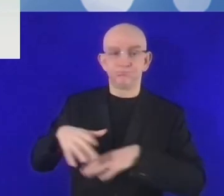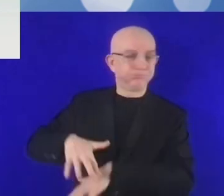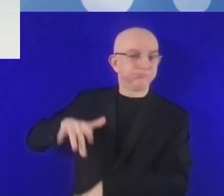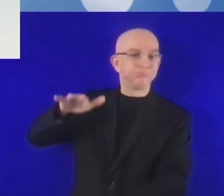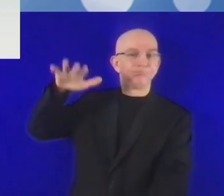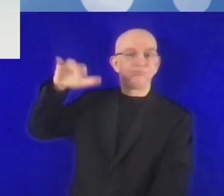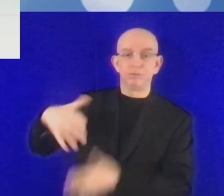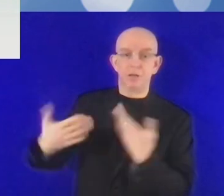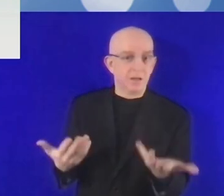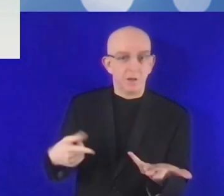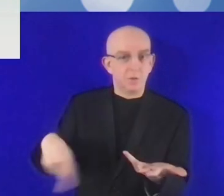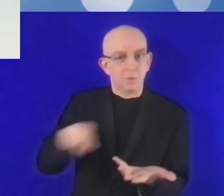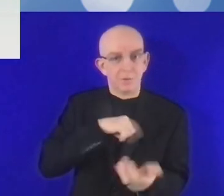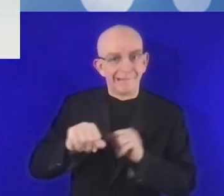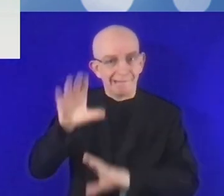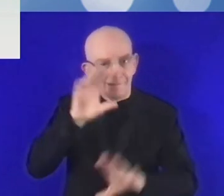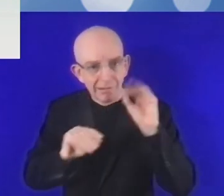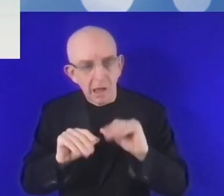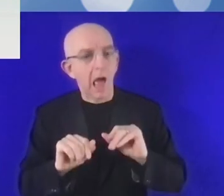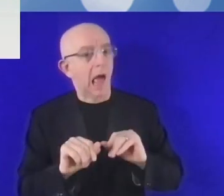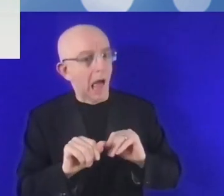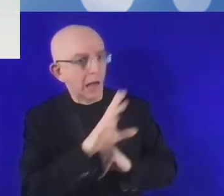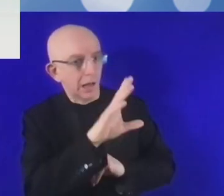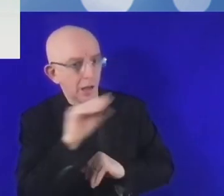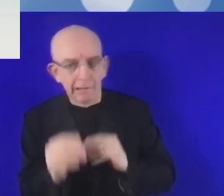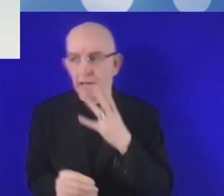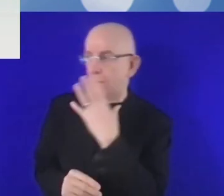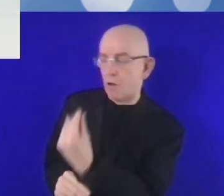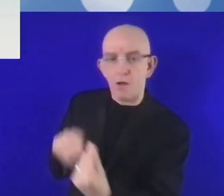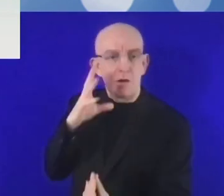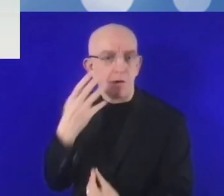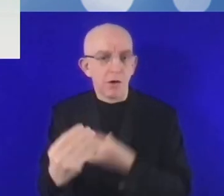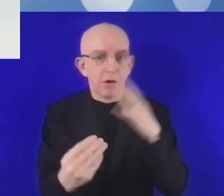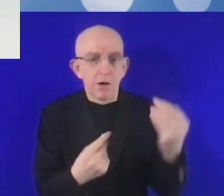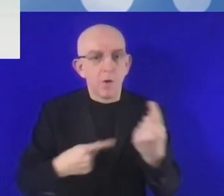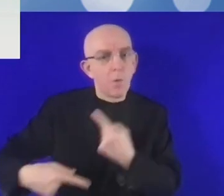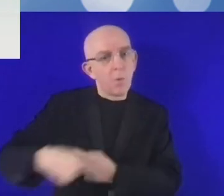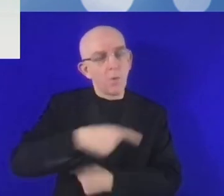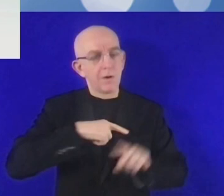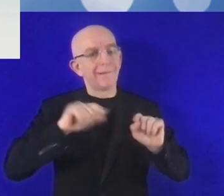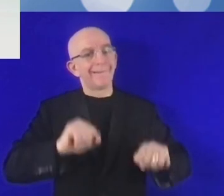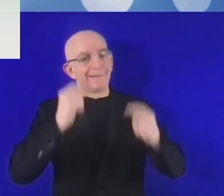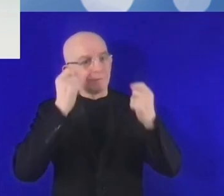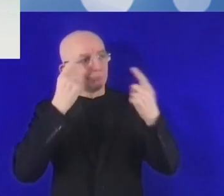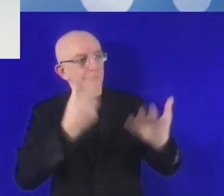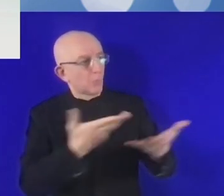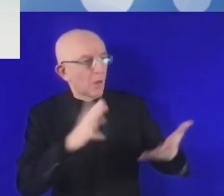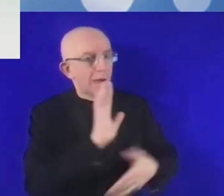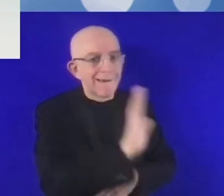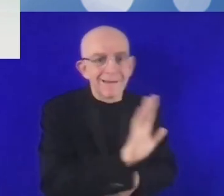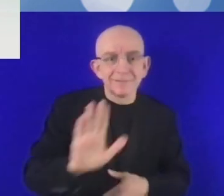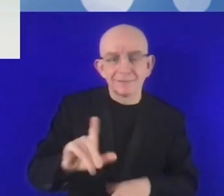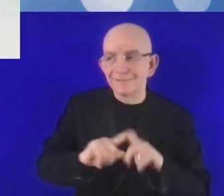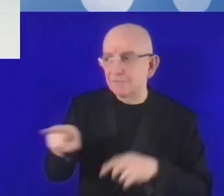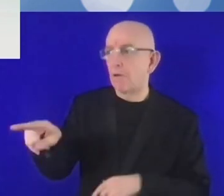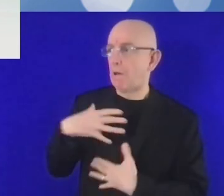с разными знаниями, и данный саммит позволяет вести открытый диалог. И саммит – это очень разнообразная